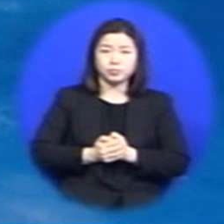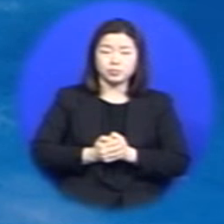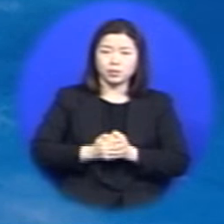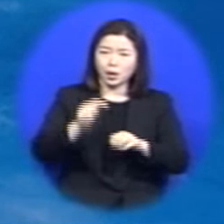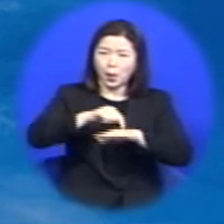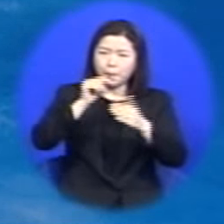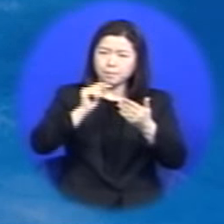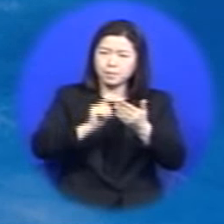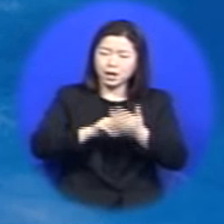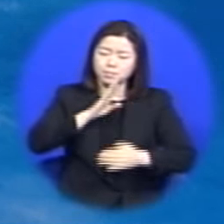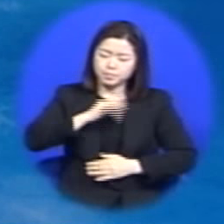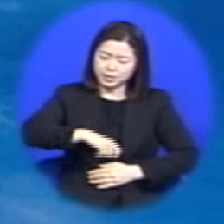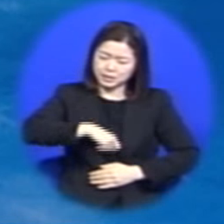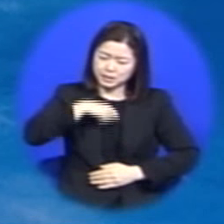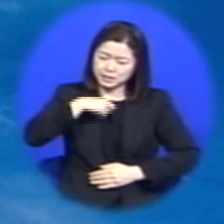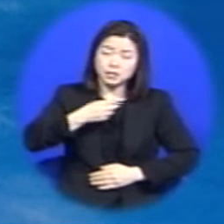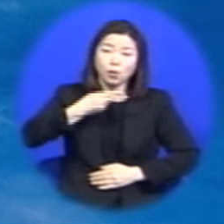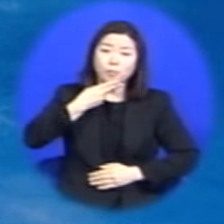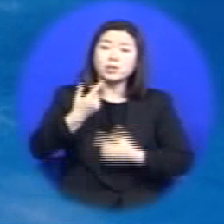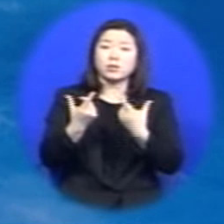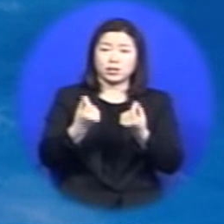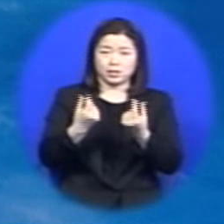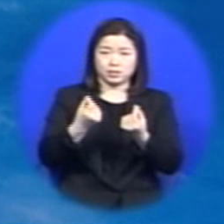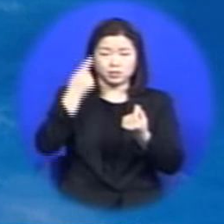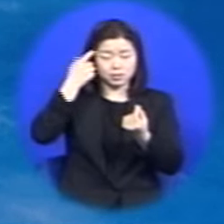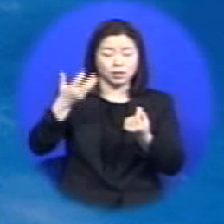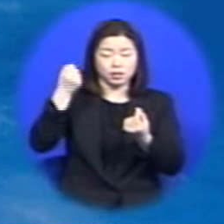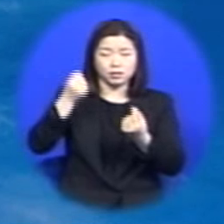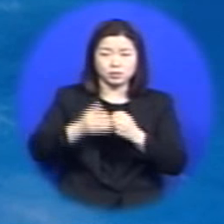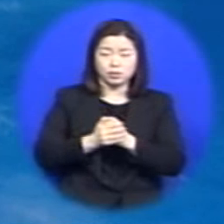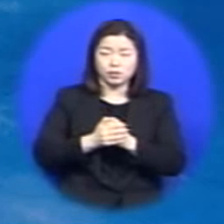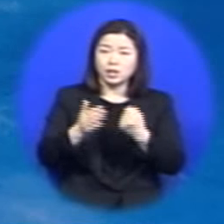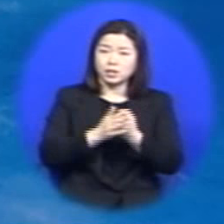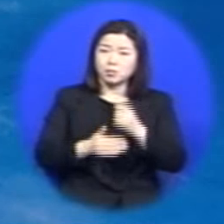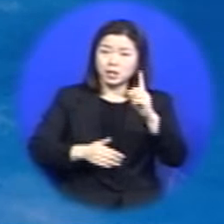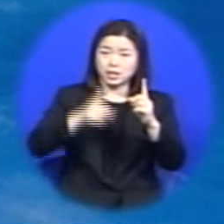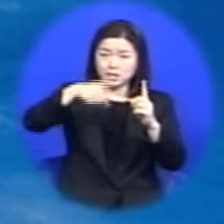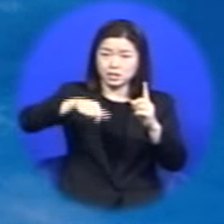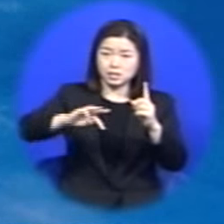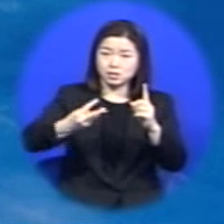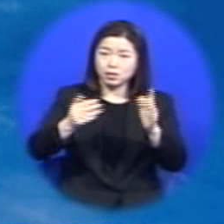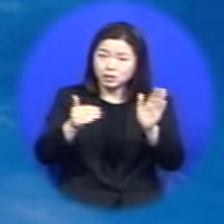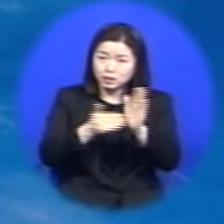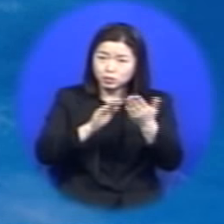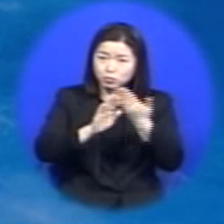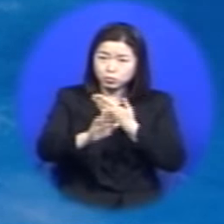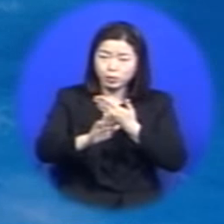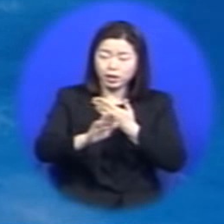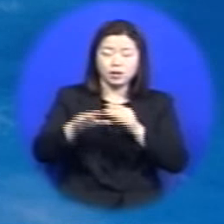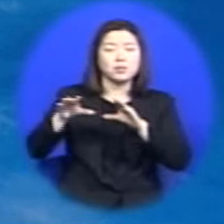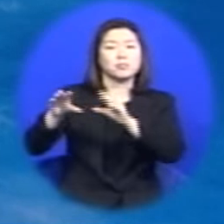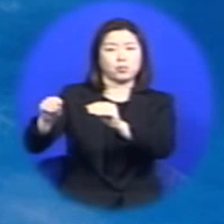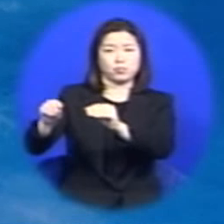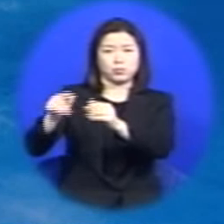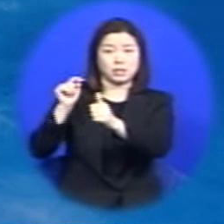마음의 진심이 담기지 않은 것 같아요. 그래서 1절이 끝나고 잠깐